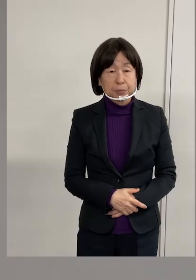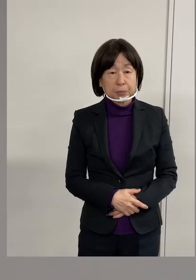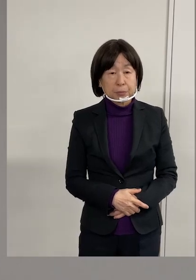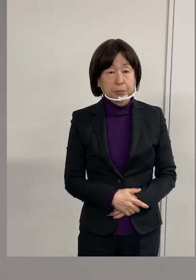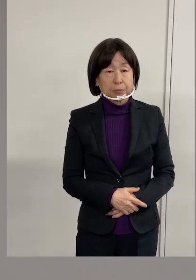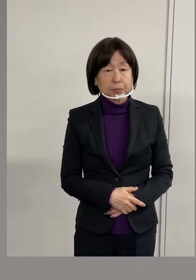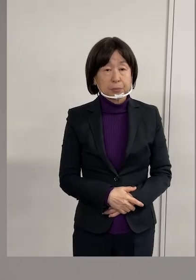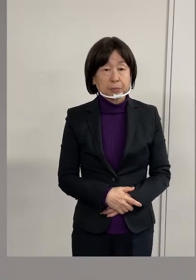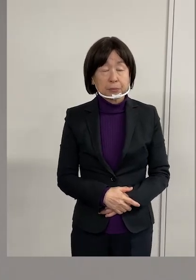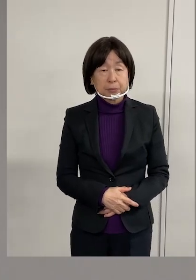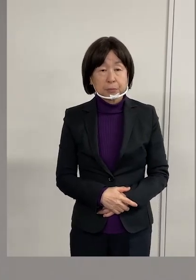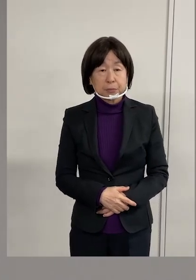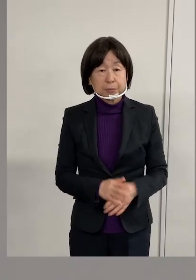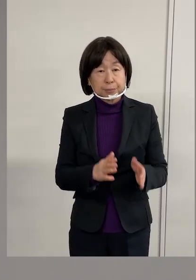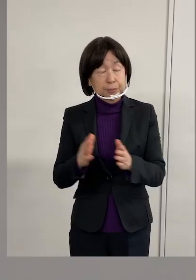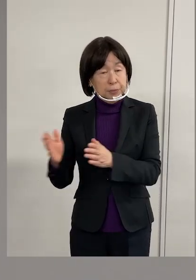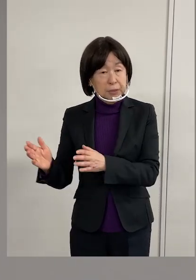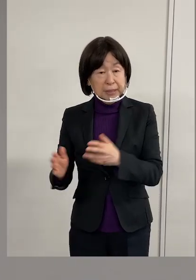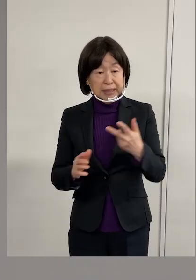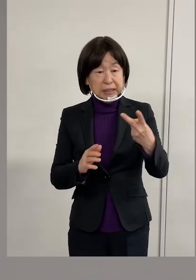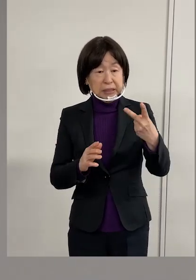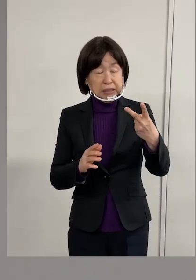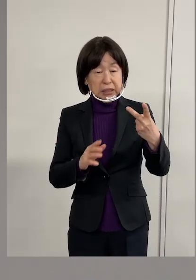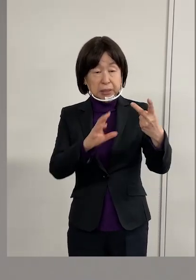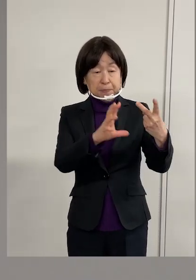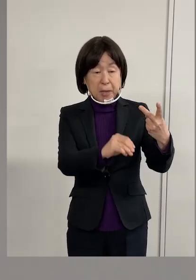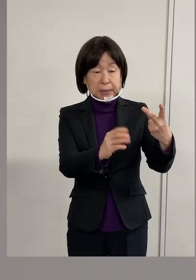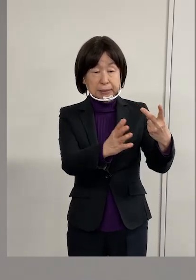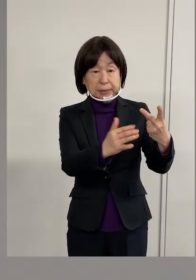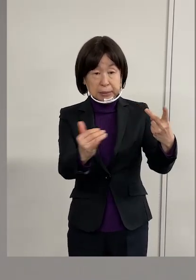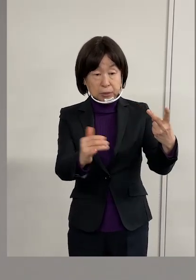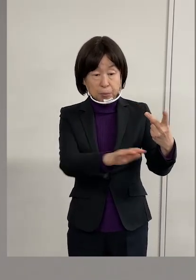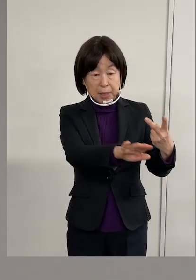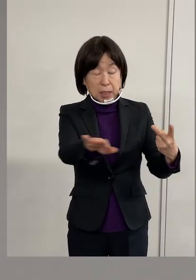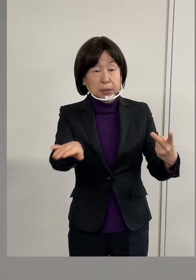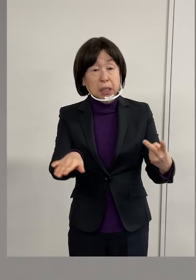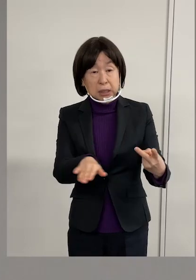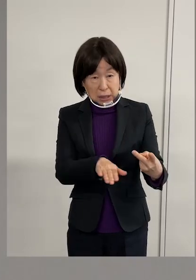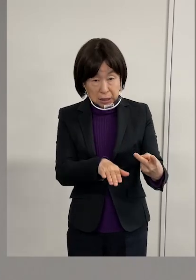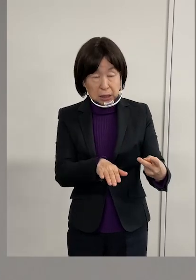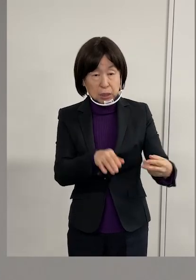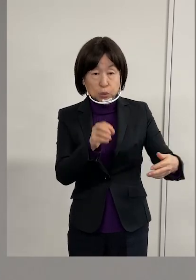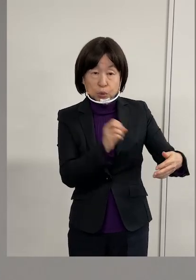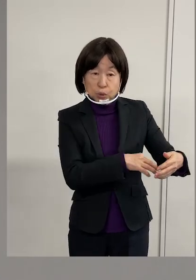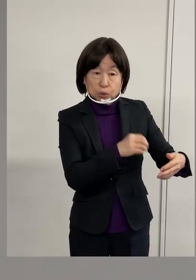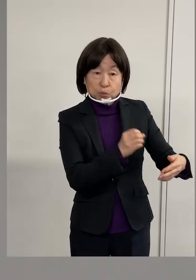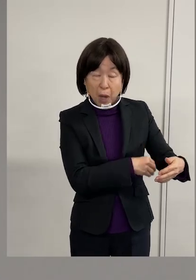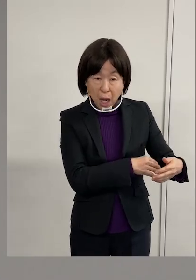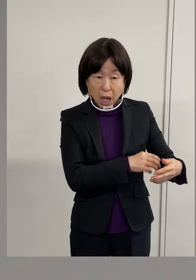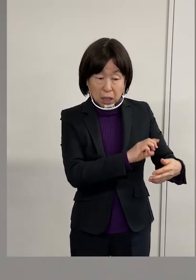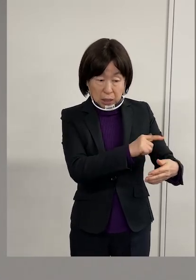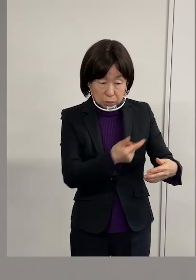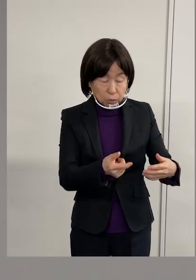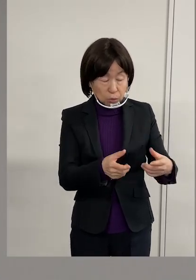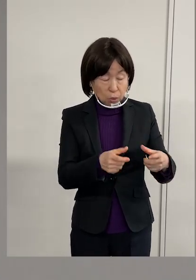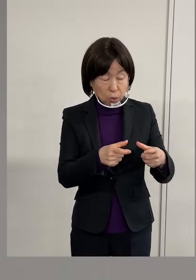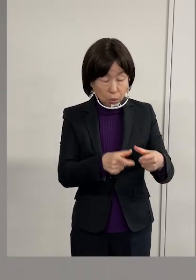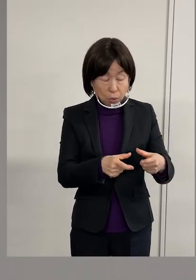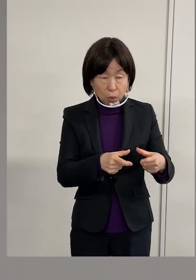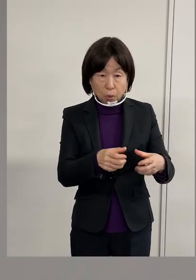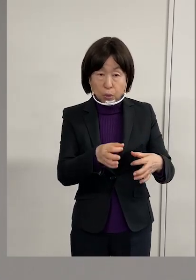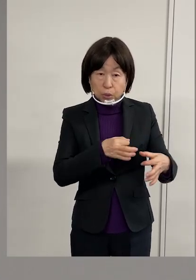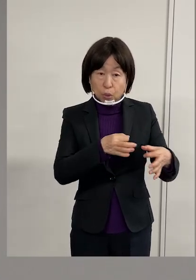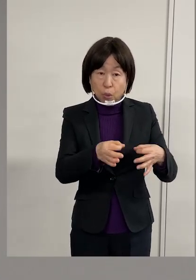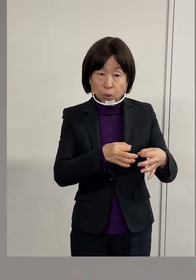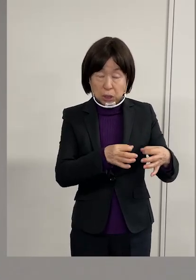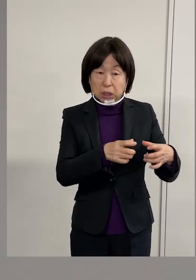2万人の方々に1万円のそれぞれのスーパーとの商品券の準備をしておりまして、これ